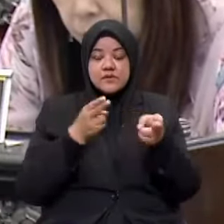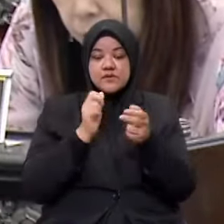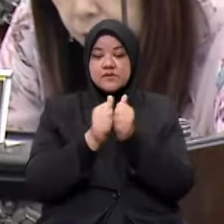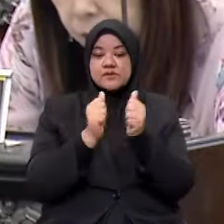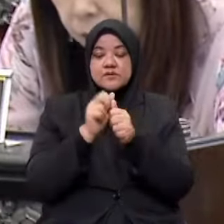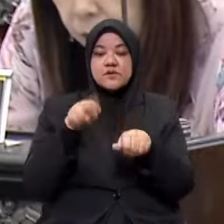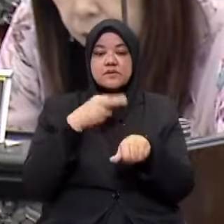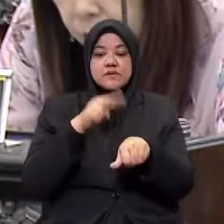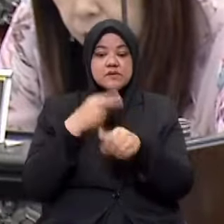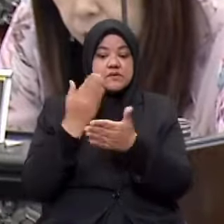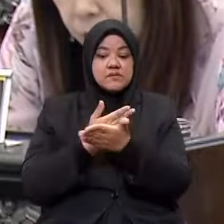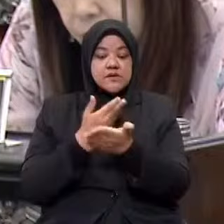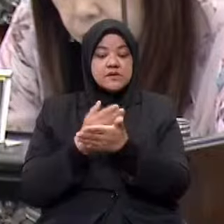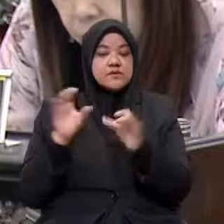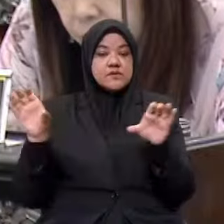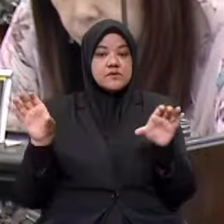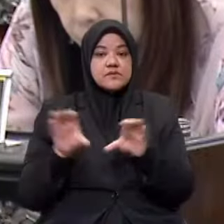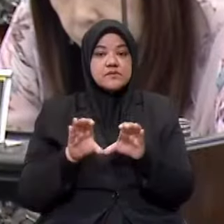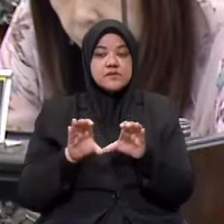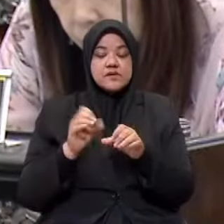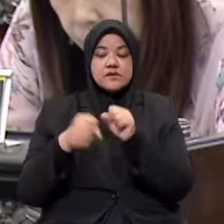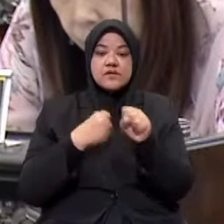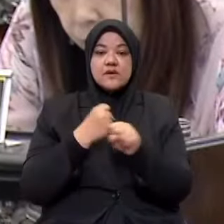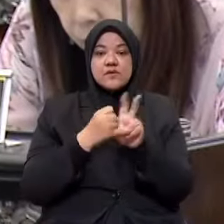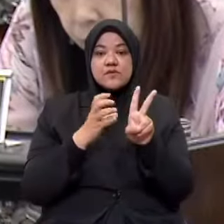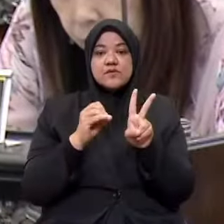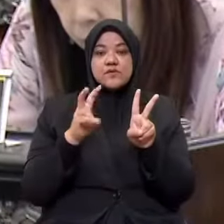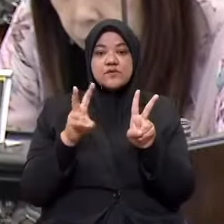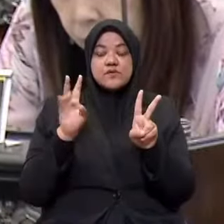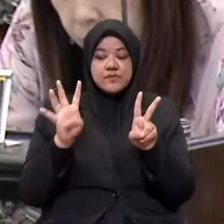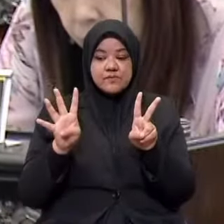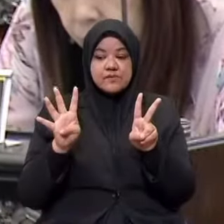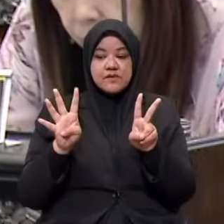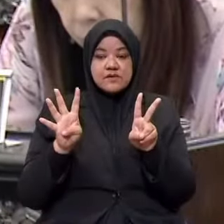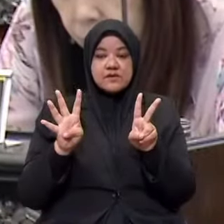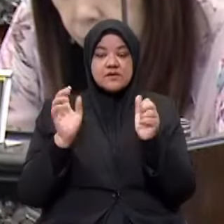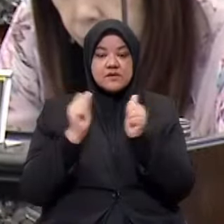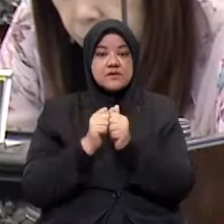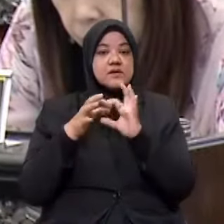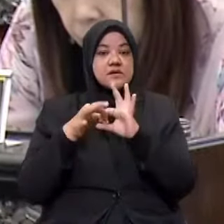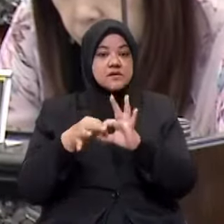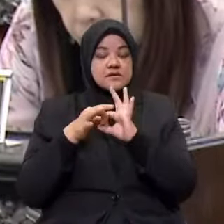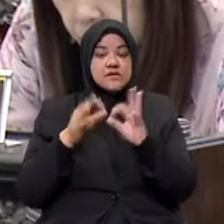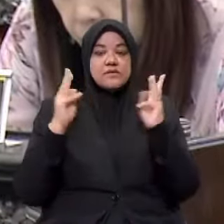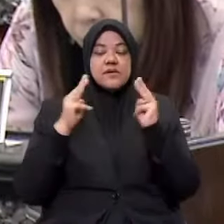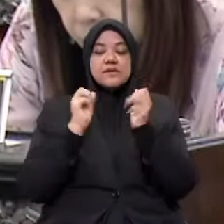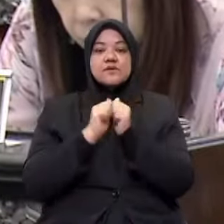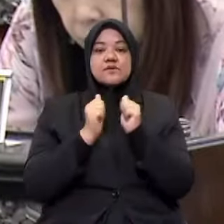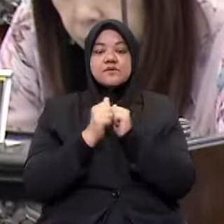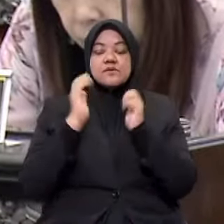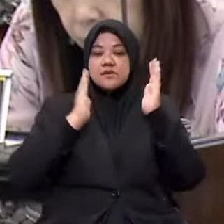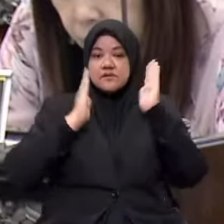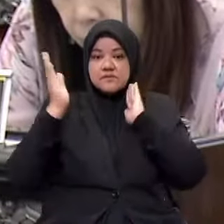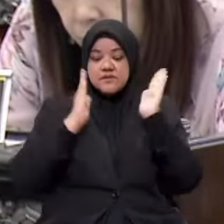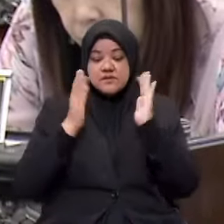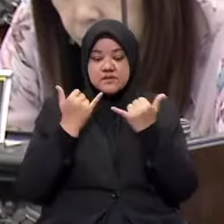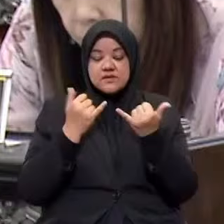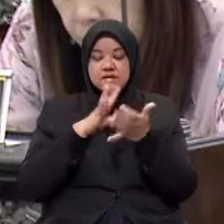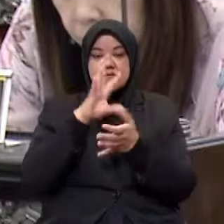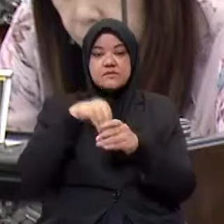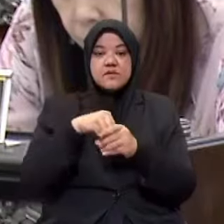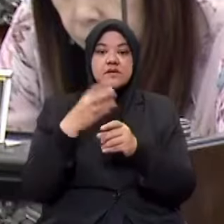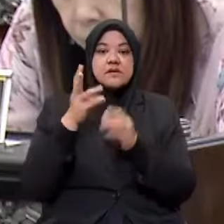sukan kebangsaan yang baru dilaksanakan pada tahun 2024 ini dengan kerjasama Majlis sukan negara sedang